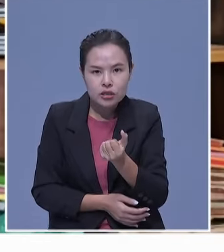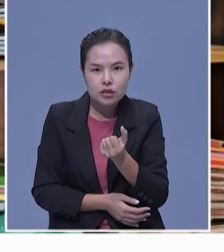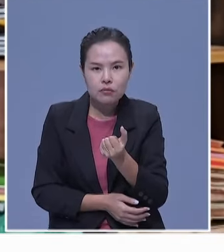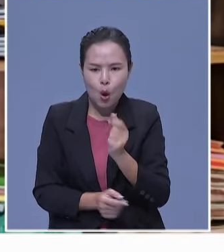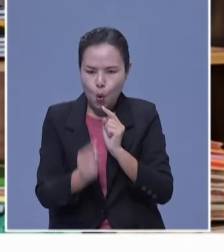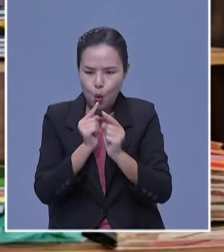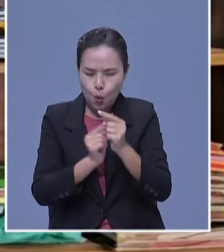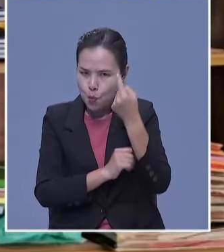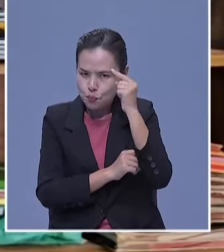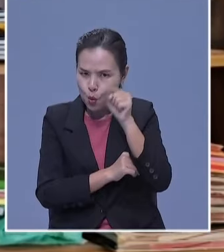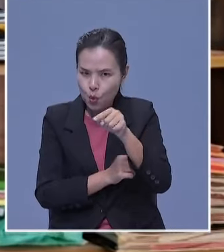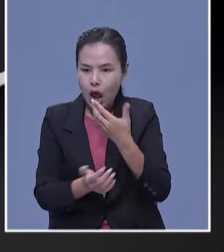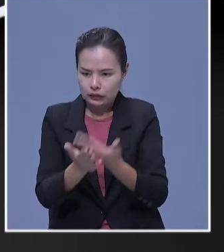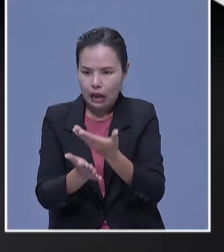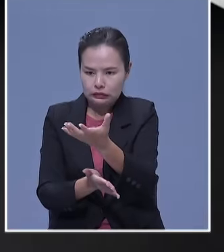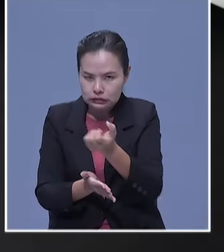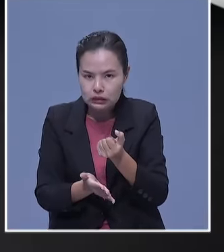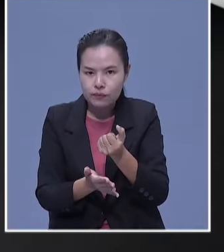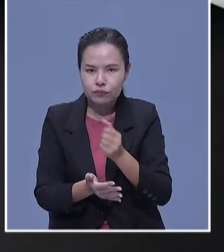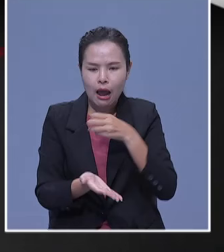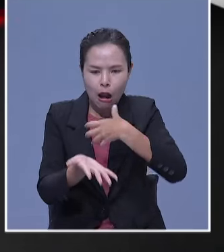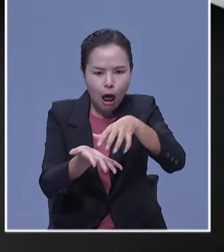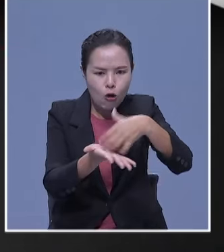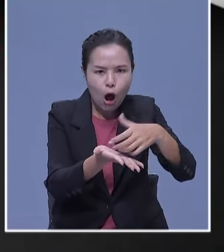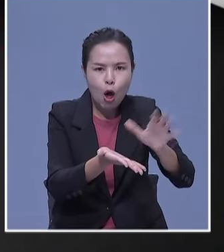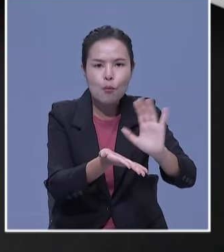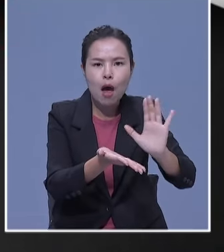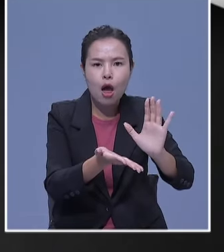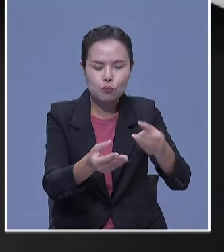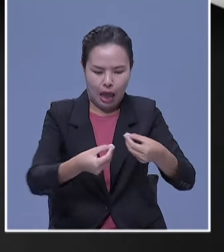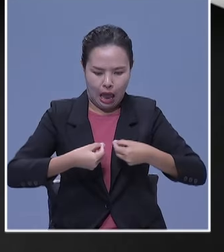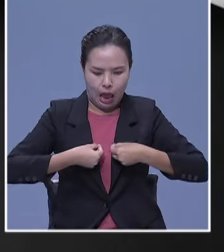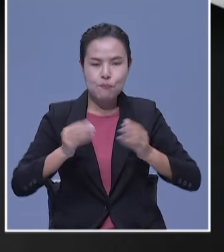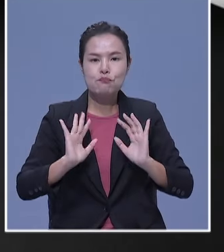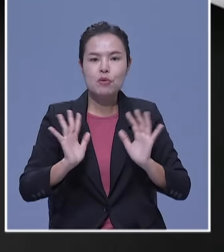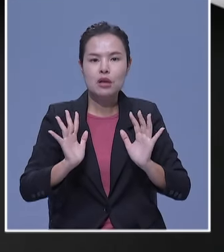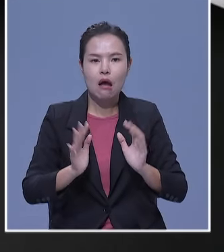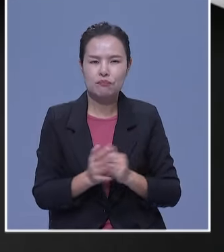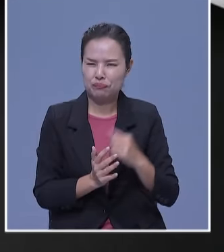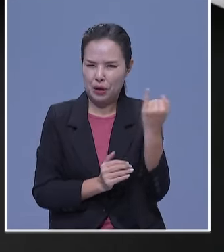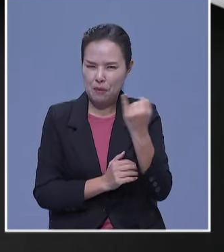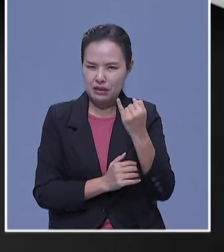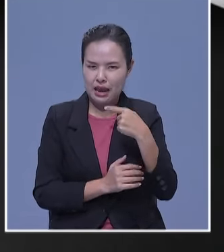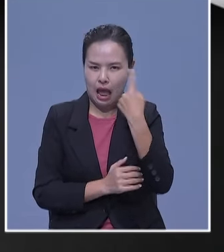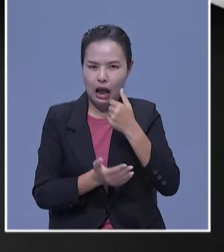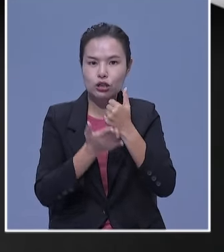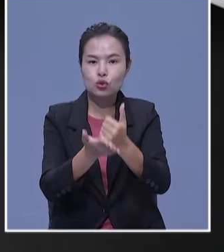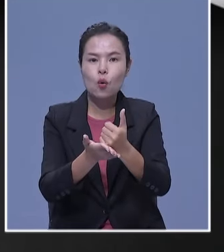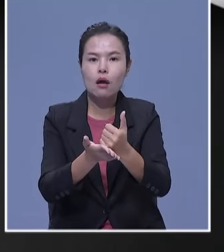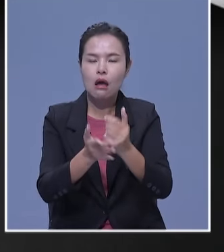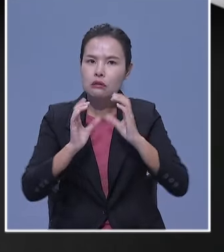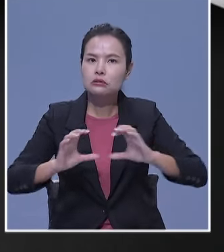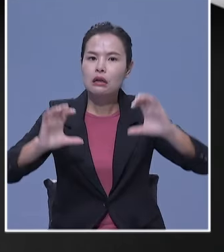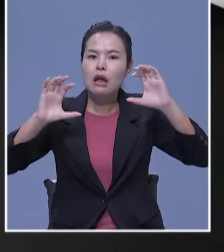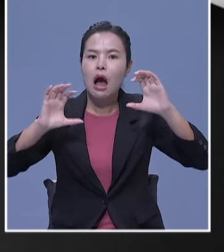เรื่องนี้ให้ใครรู้นะคือยืมได้นะแต่ต้องไม่บอกให้ใครรู้ว่าเอามาให้ตัวเองเพราะมันไม่ดีสำหรับคนที่ช่วยตัวเองก็เป็นข้าราช